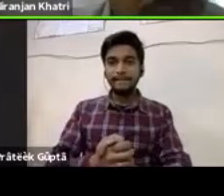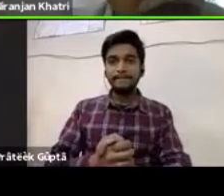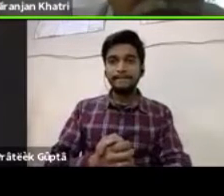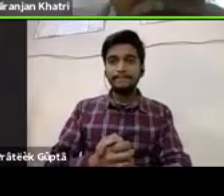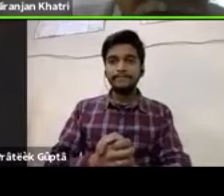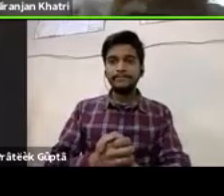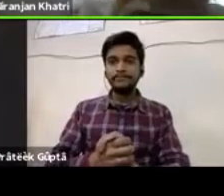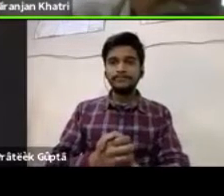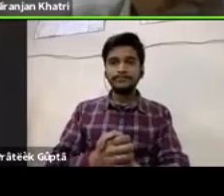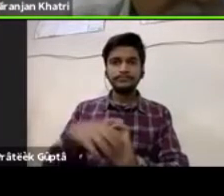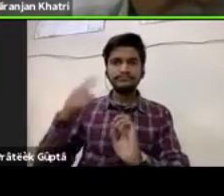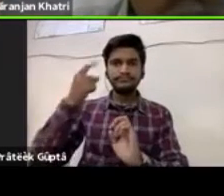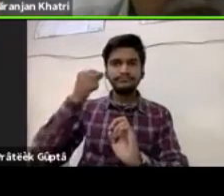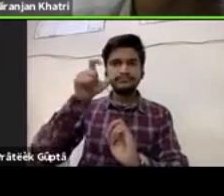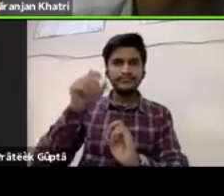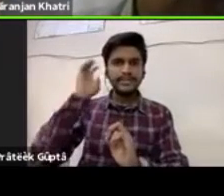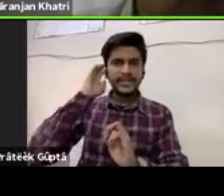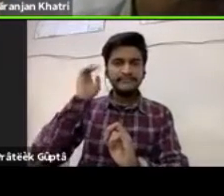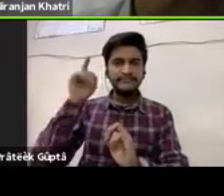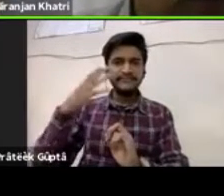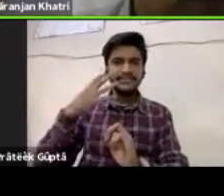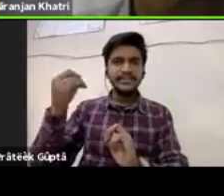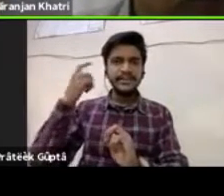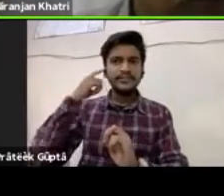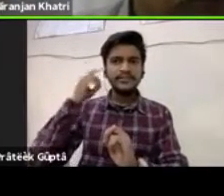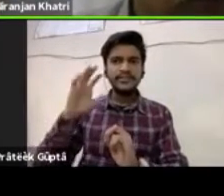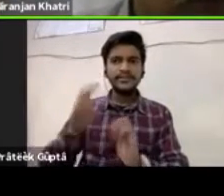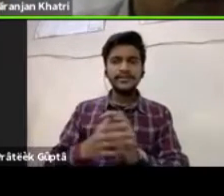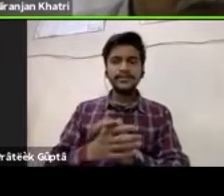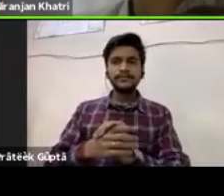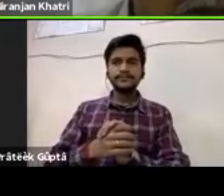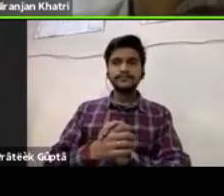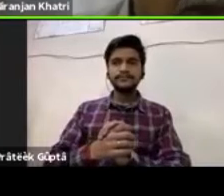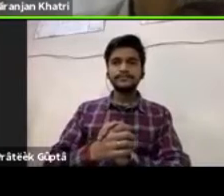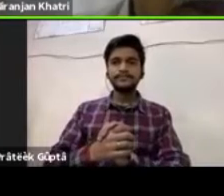आकाश अरोरा प्लीज अनम्यूट योरसेल्फ।